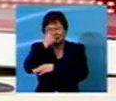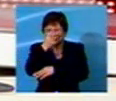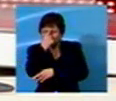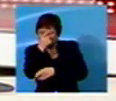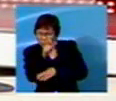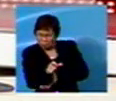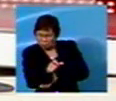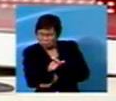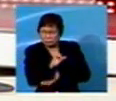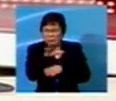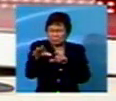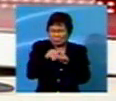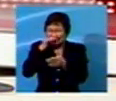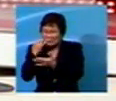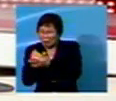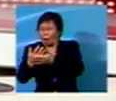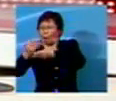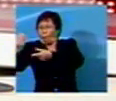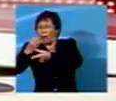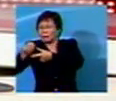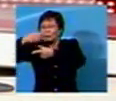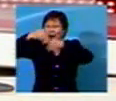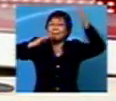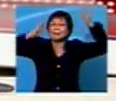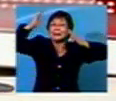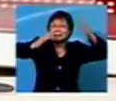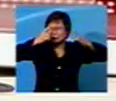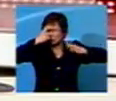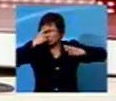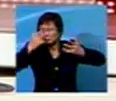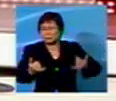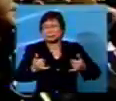terlibat dalam kegiatan keganasan luar atau dalam negara